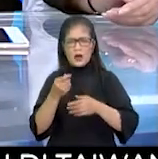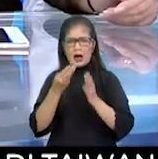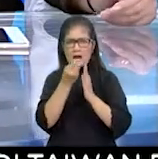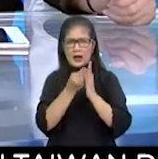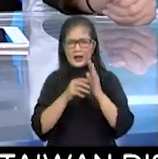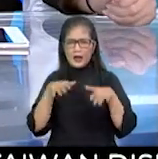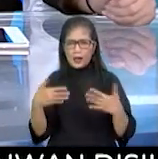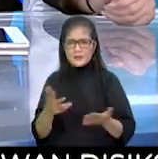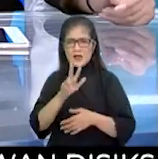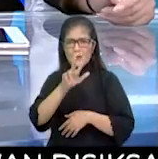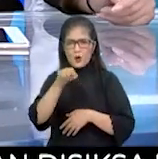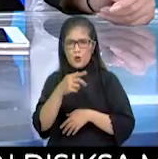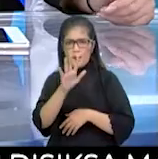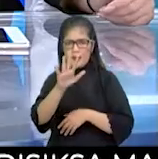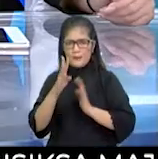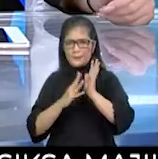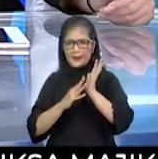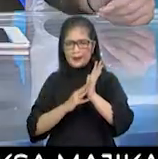8,5 miliar rupiah.